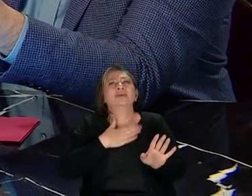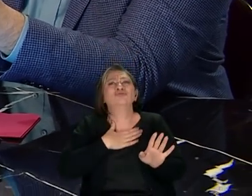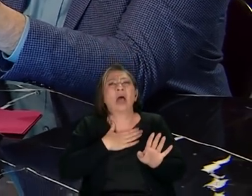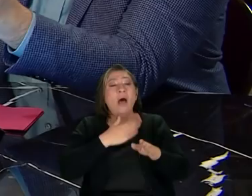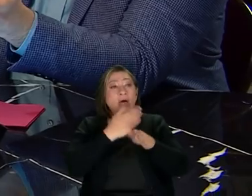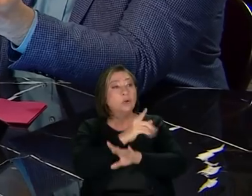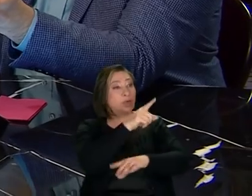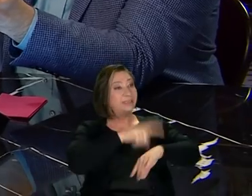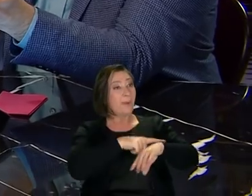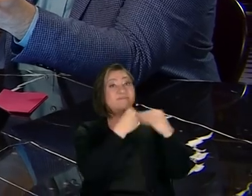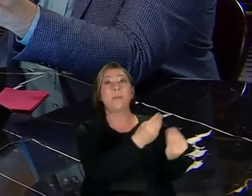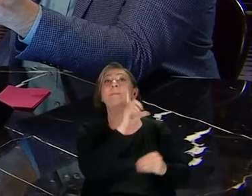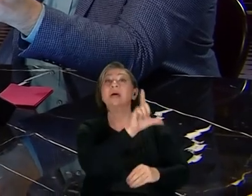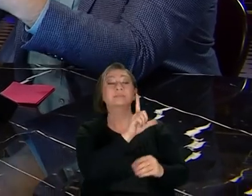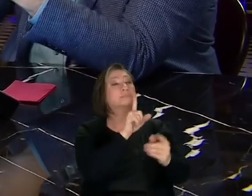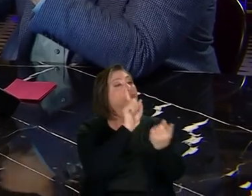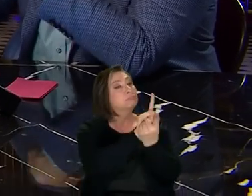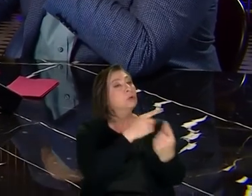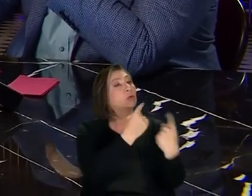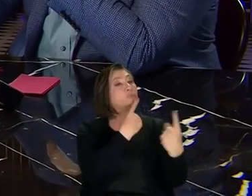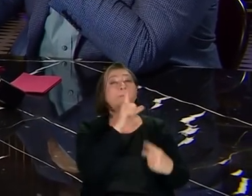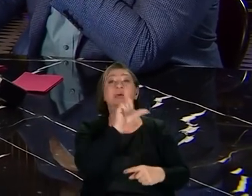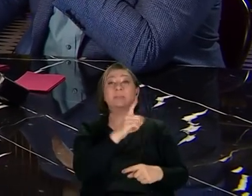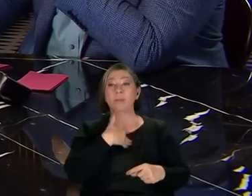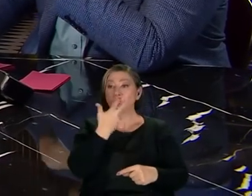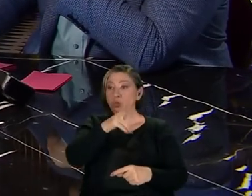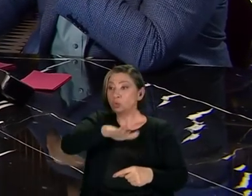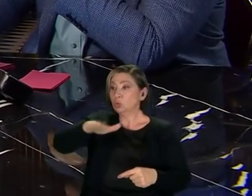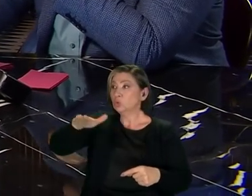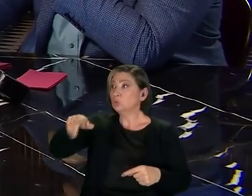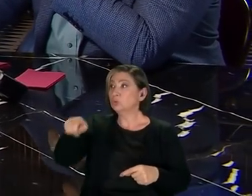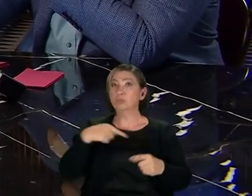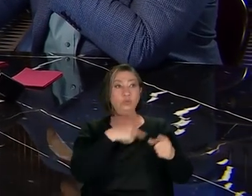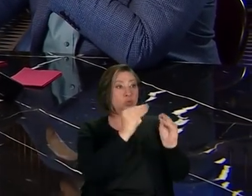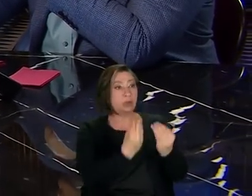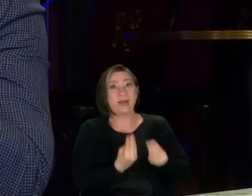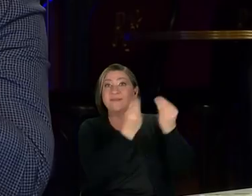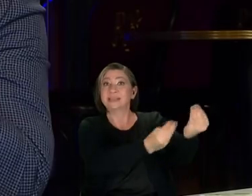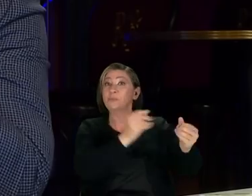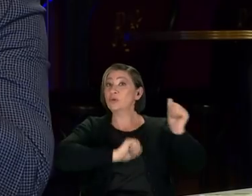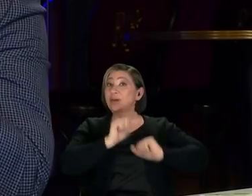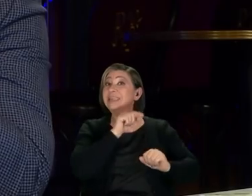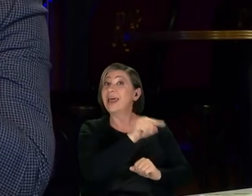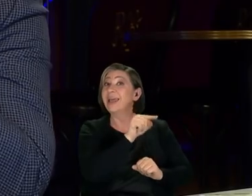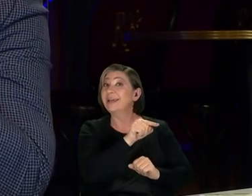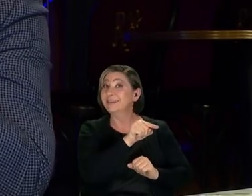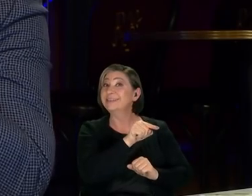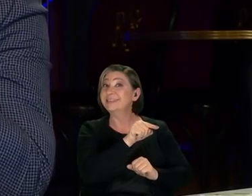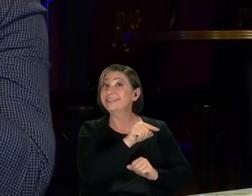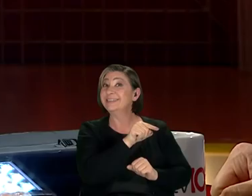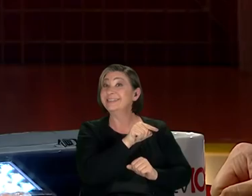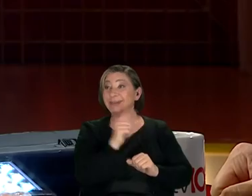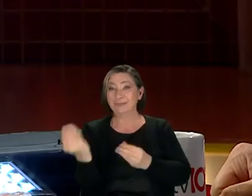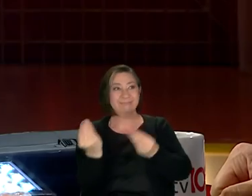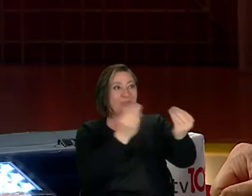Çünkü aslında onlara zaman ayırmamız gerekiyor. Çünkü ben 3 çocuğumu bu çocuklara teslim edeceğim. Üniversitedeki çocuklara. Evet, doğru, yani doğru.